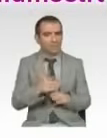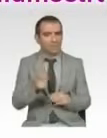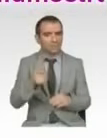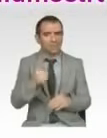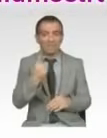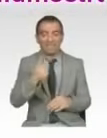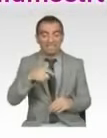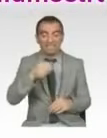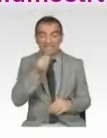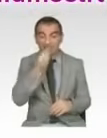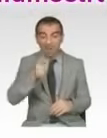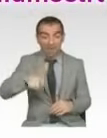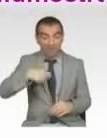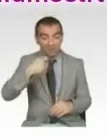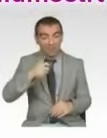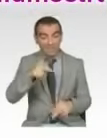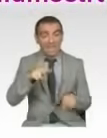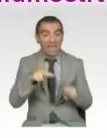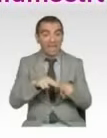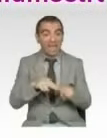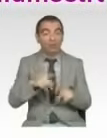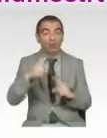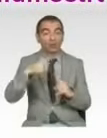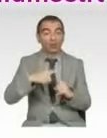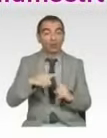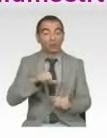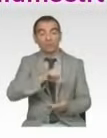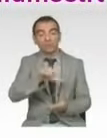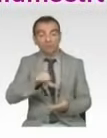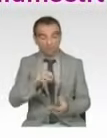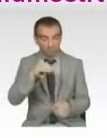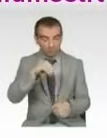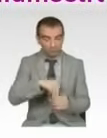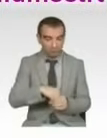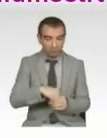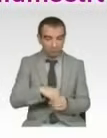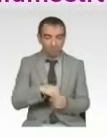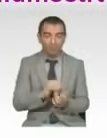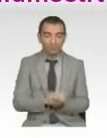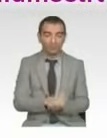Bir yemek kaşığı. Tamam. Kenevir tohumu yağını ekledik içerisine.